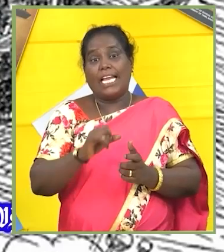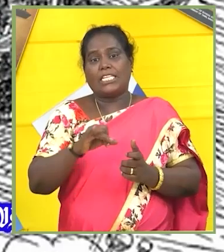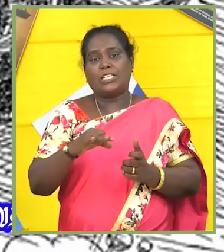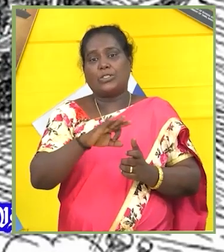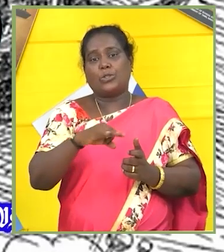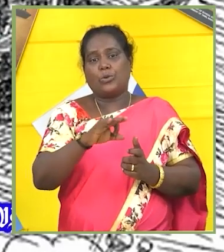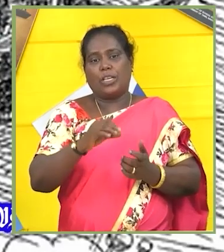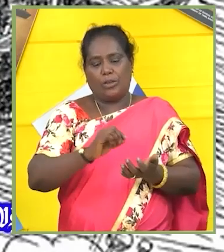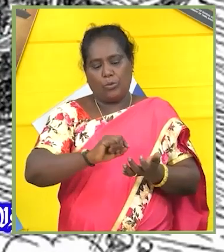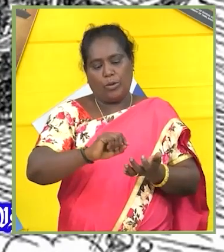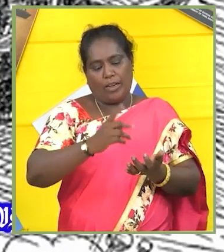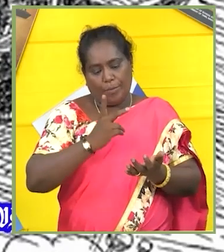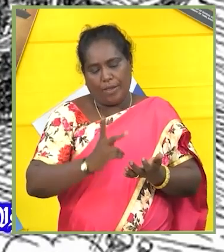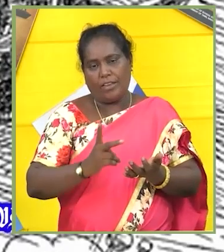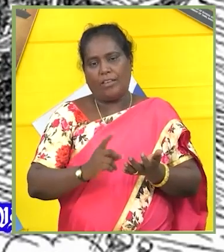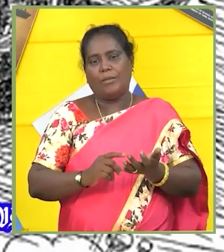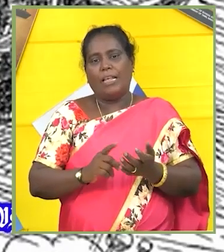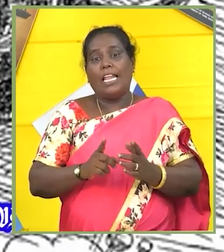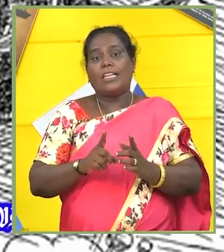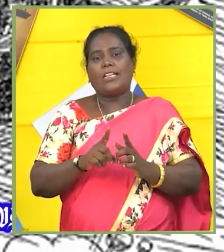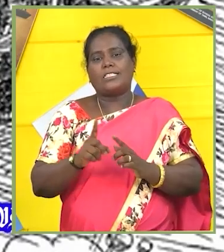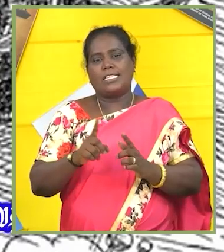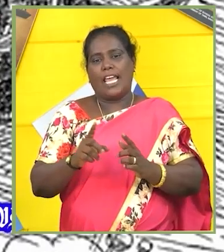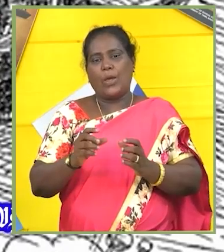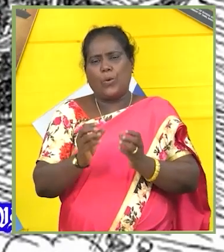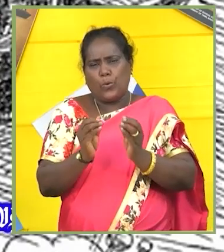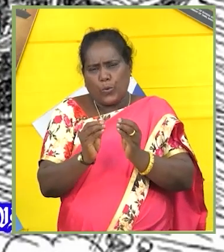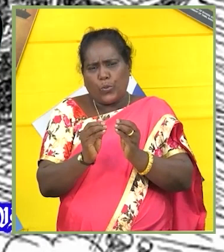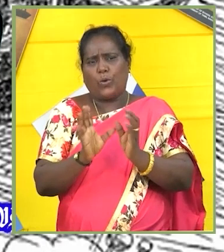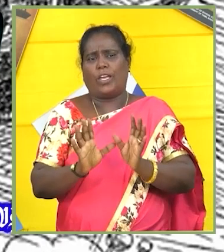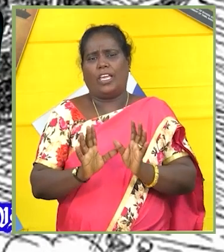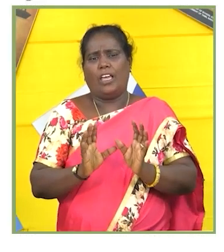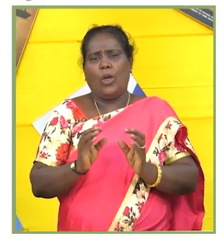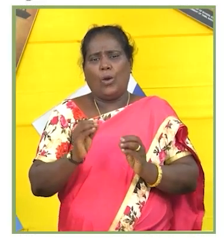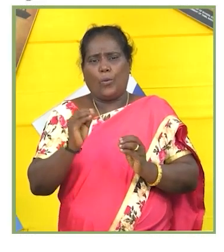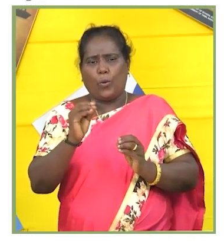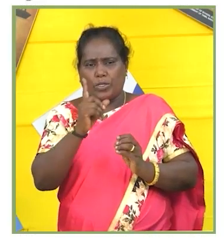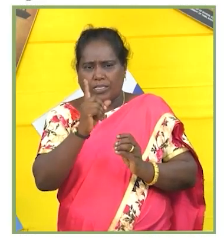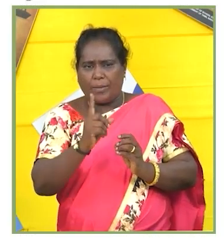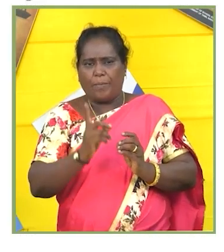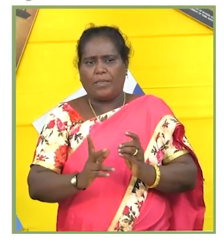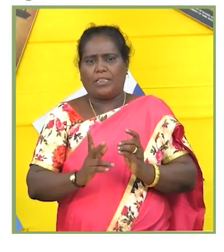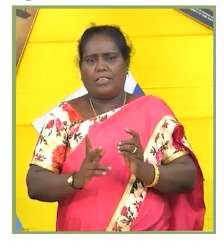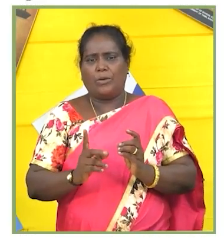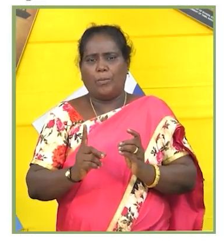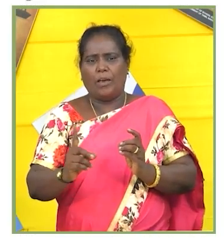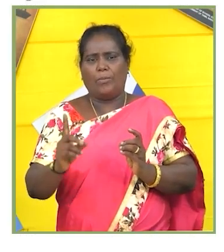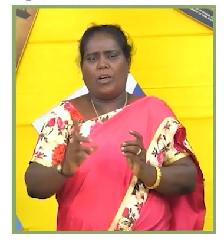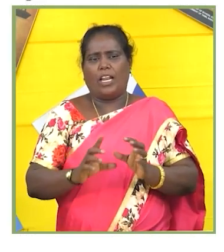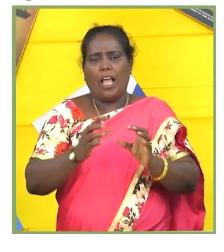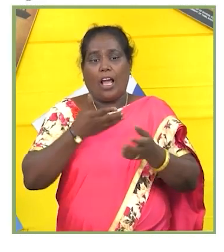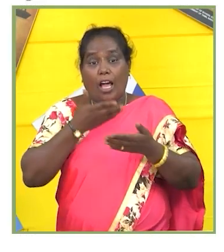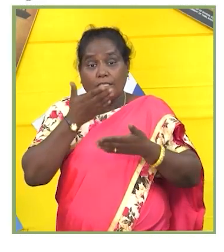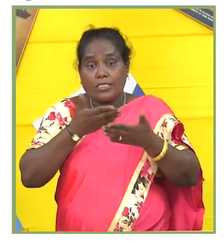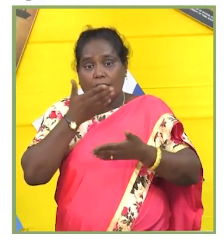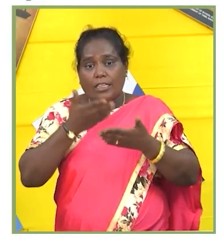இருக்குது. எட்டு தொகையின் நூல்களை பற்றி பார்க்கலாம். நற்றிணை, நல்ல குறுந்தொகை, ஐங்குறு நூறு, ஒத்த பதிற்று பத்து,